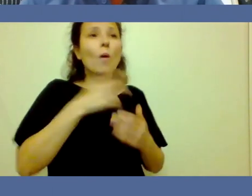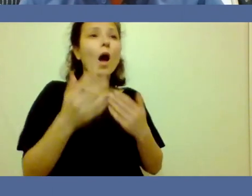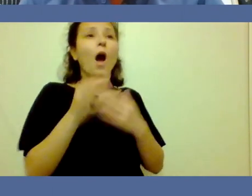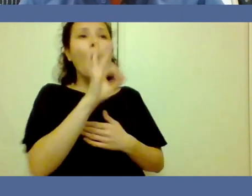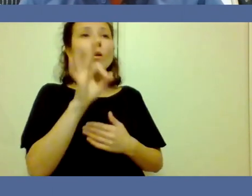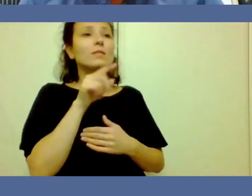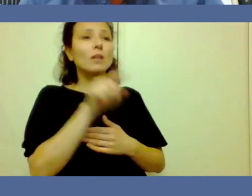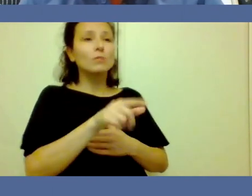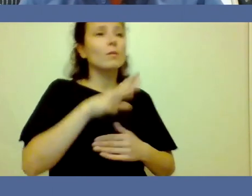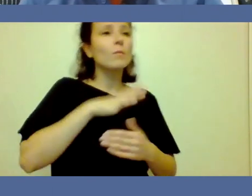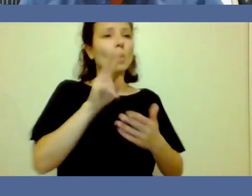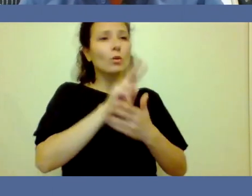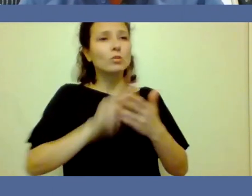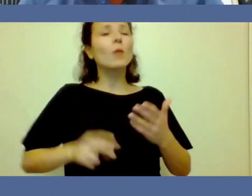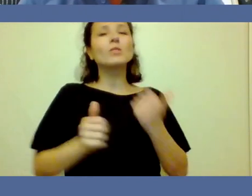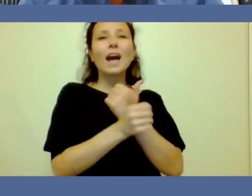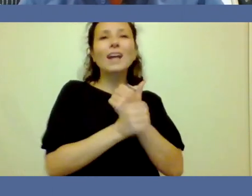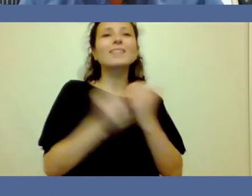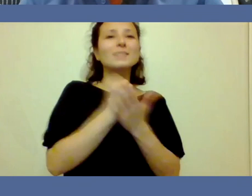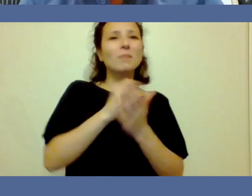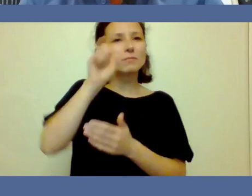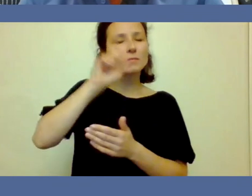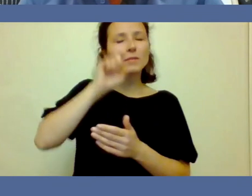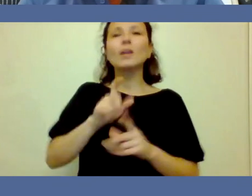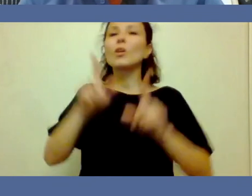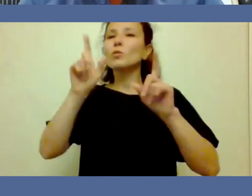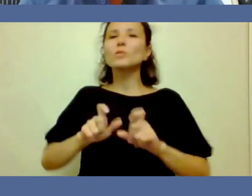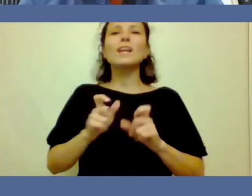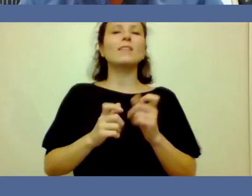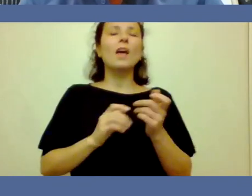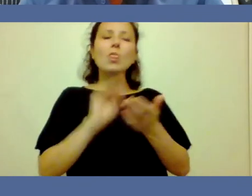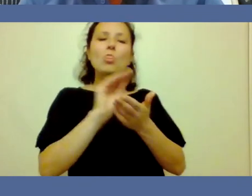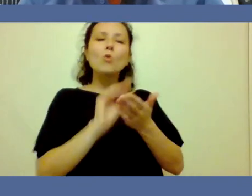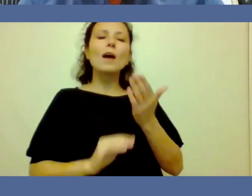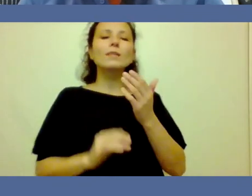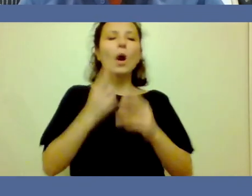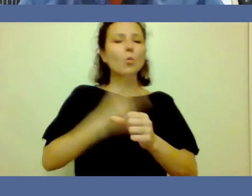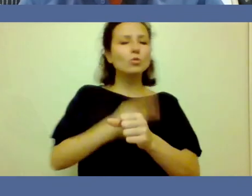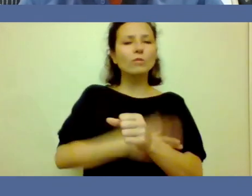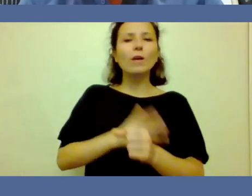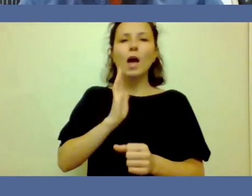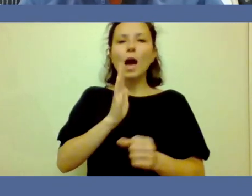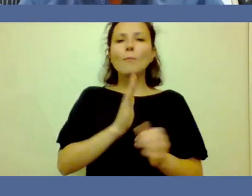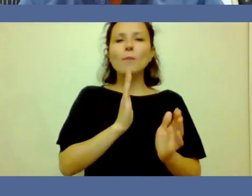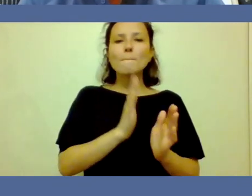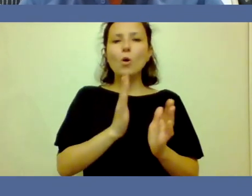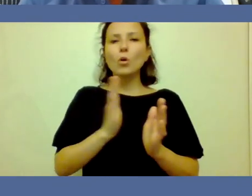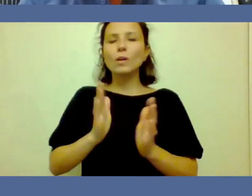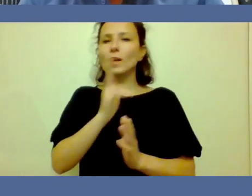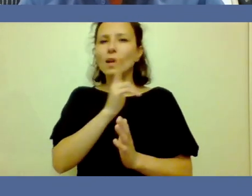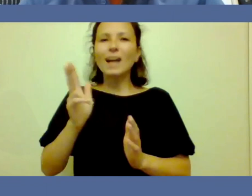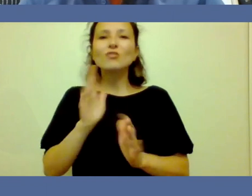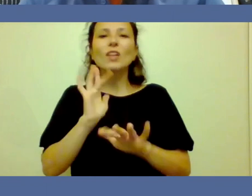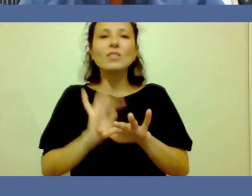tak? Tak. Zaczyna się od notatki urzędowej, potem każdy trop wnosi nowy